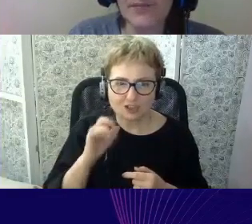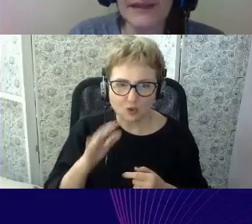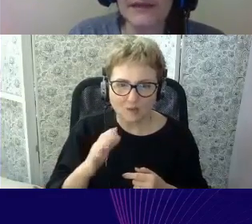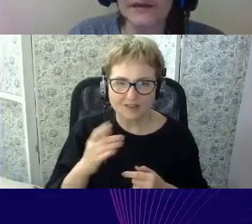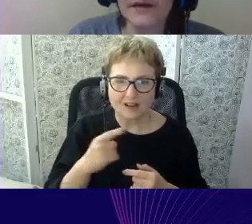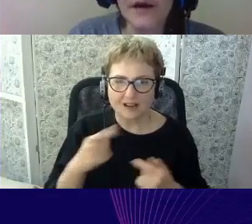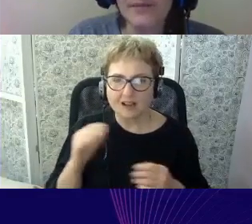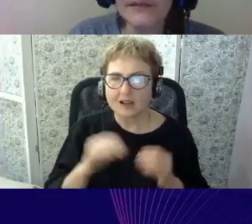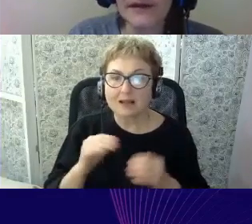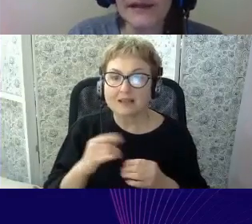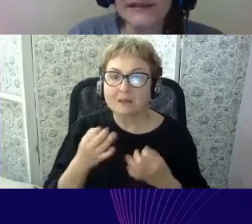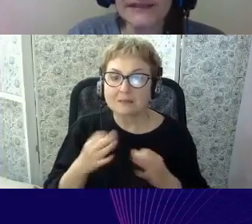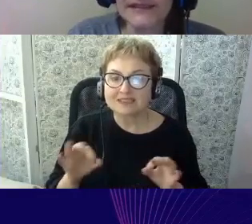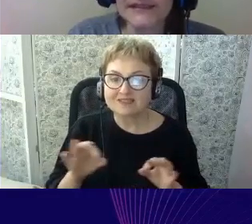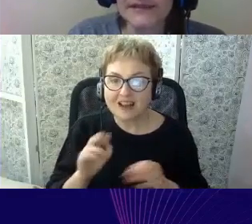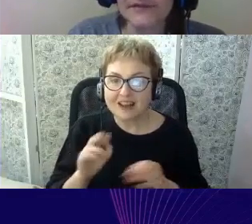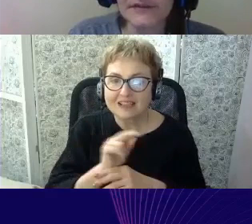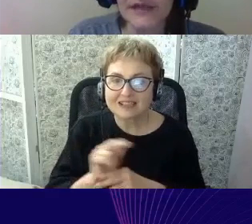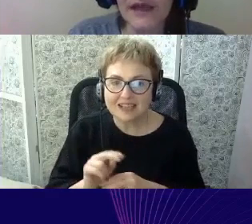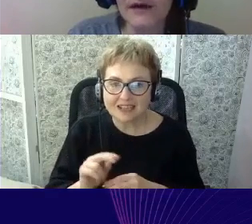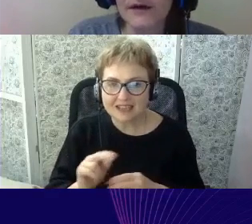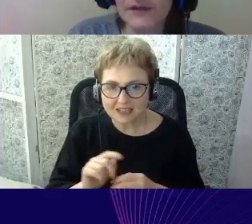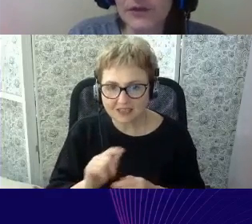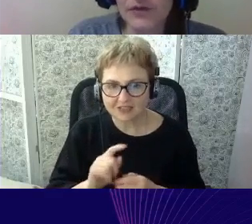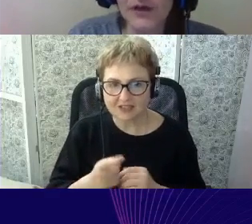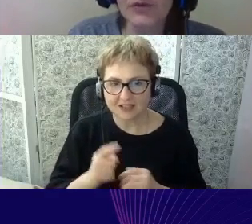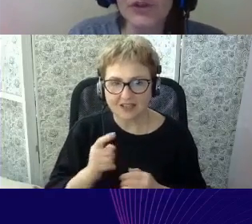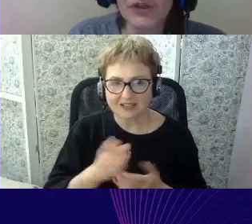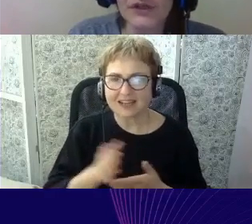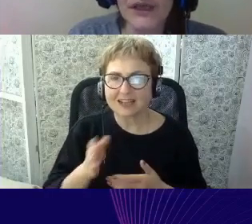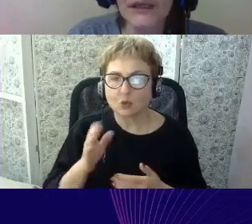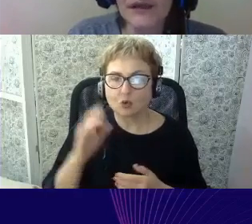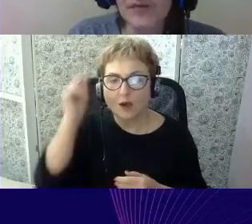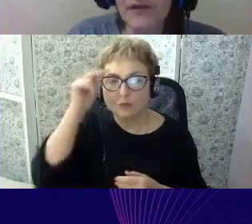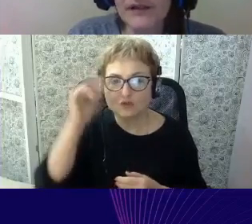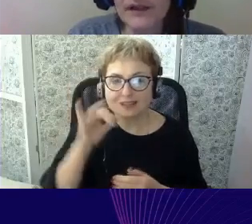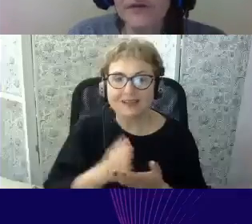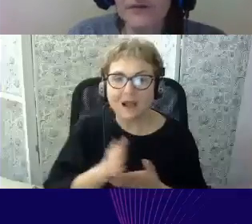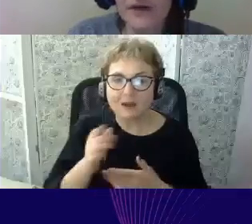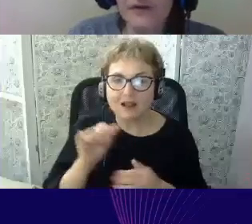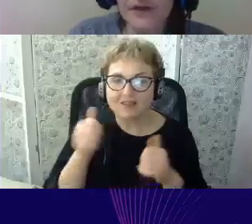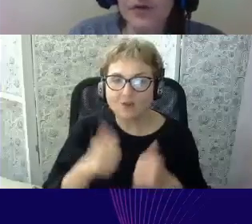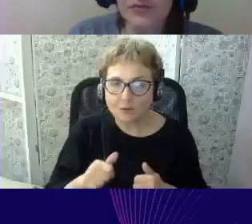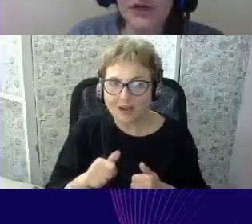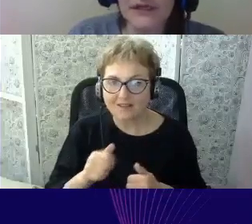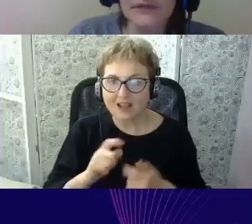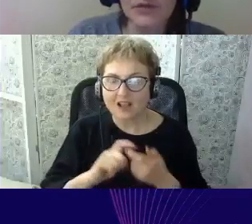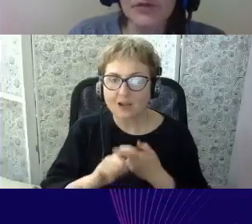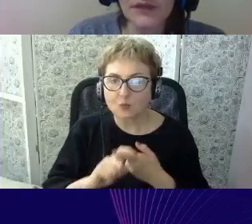вариативного компонента, позволяет скорректировать траекторию обучения и направлена на